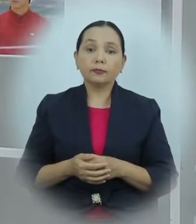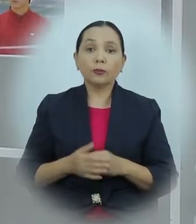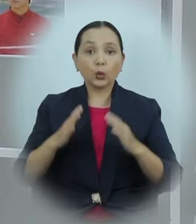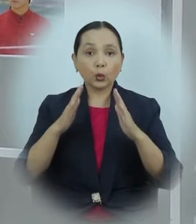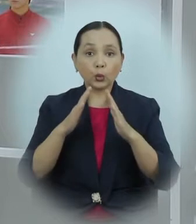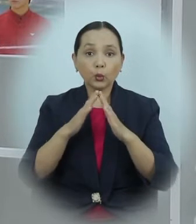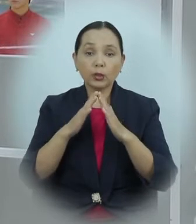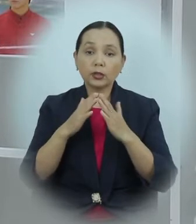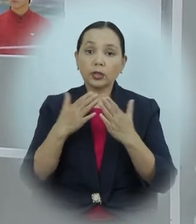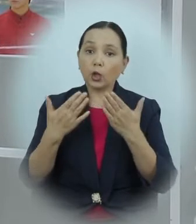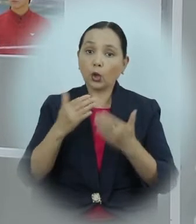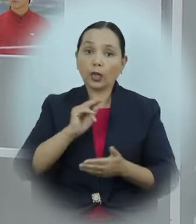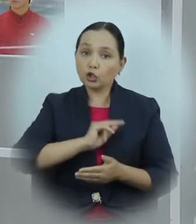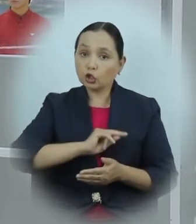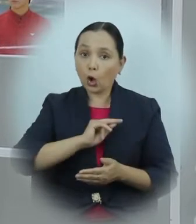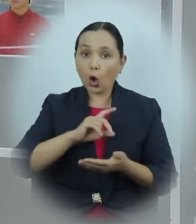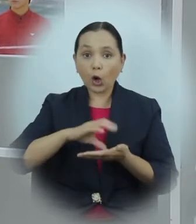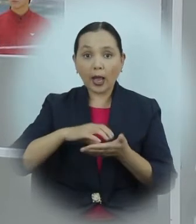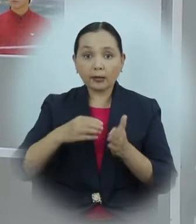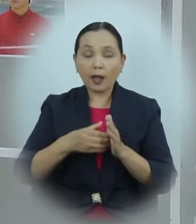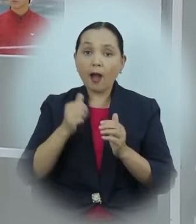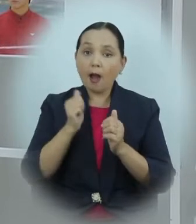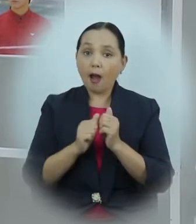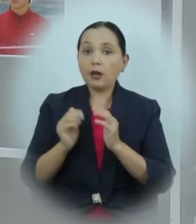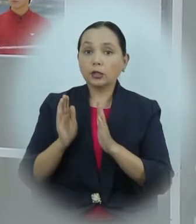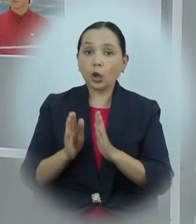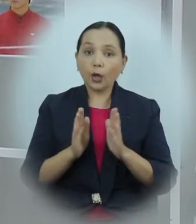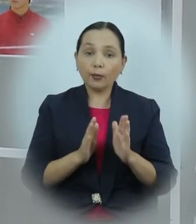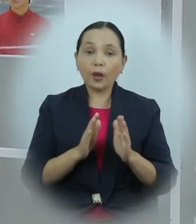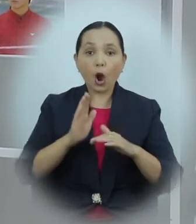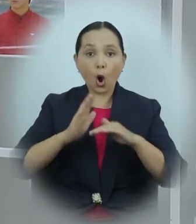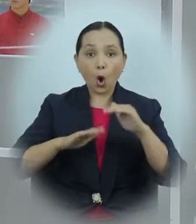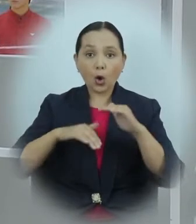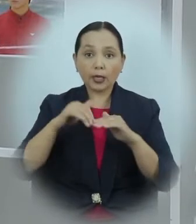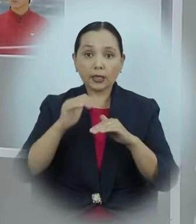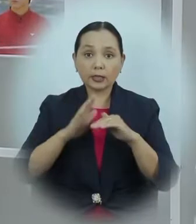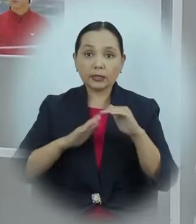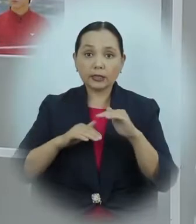Uyingizda yoki xonada har doim qo'lingizni